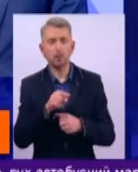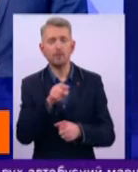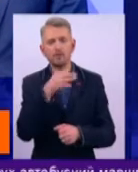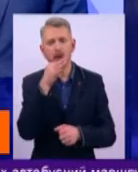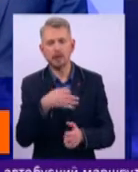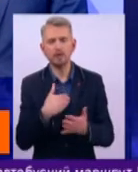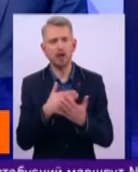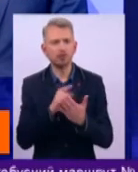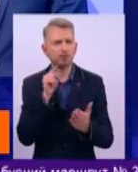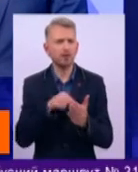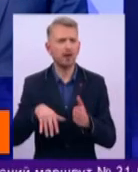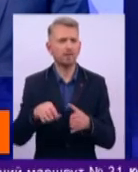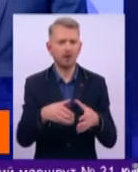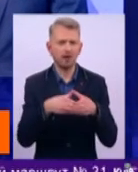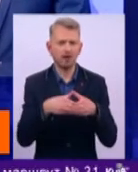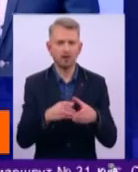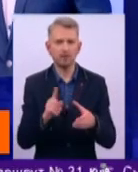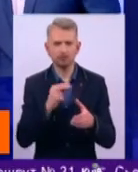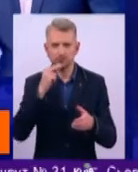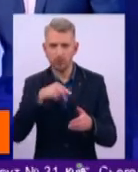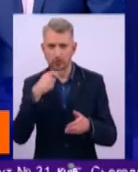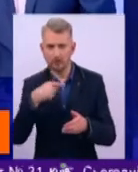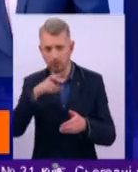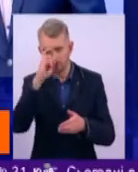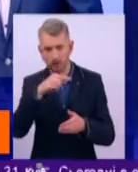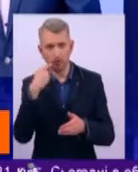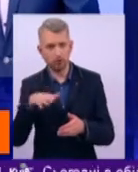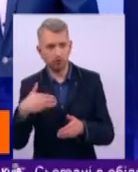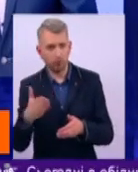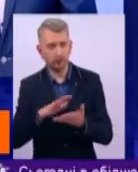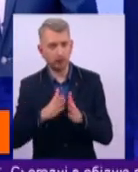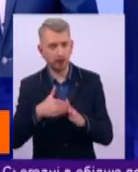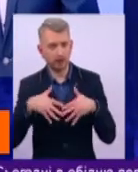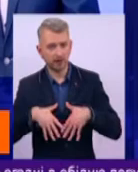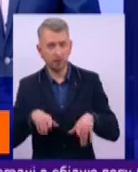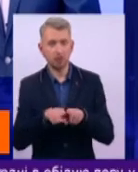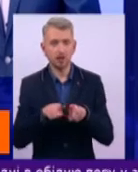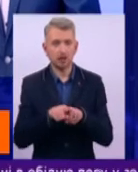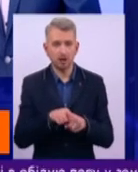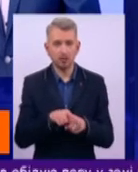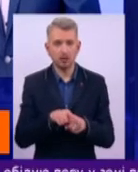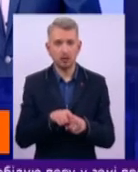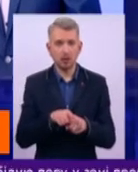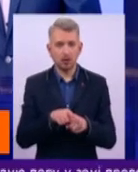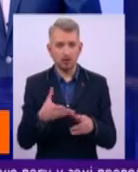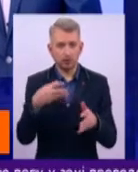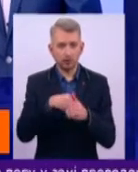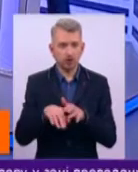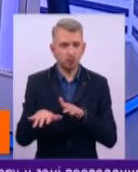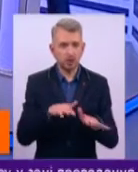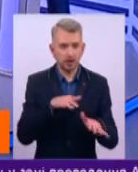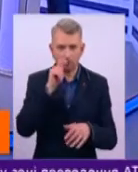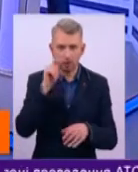начебто потрапляє вся верхівка, яка причетна з Російської Федерації, з російського боку до ситуації з Кримом. Так само ми зараз ідуть внутрішні процеси в Україні.